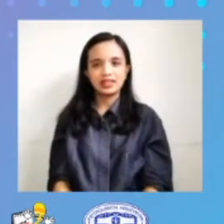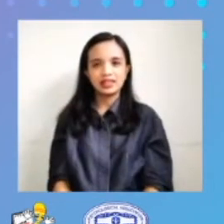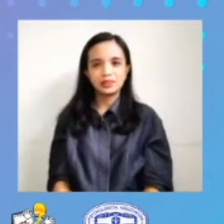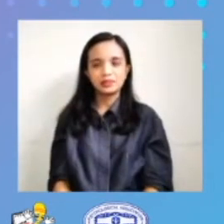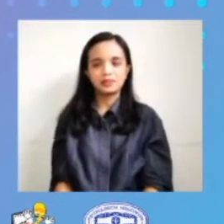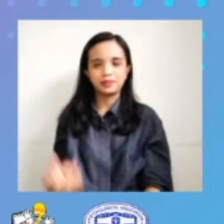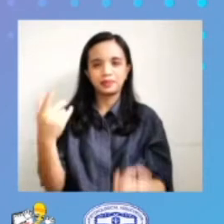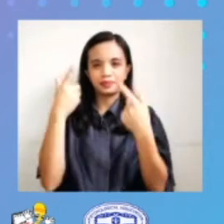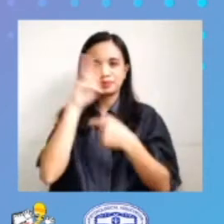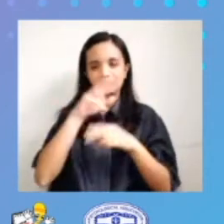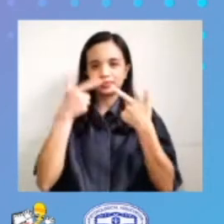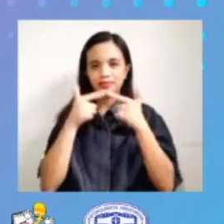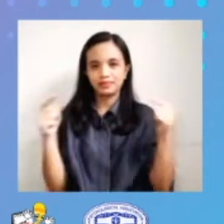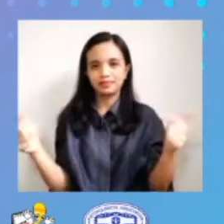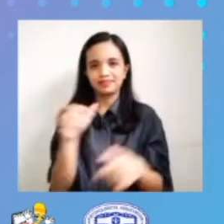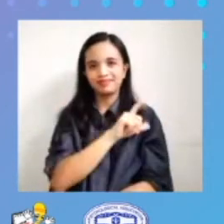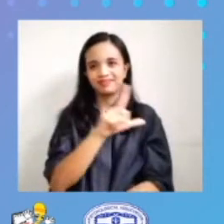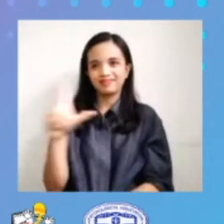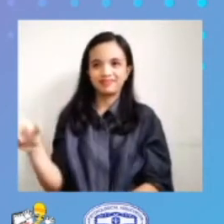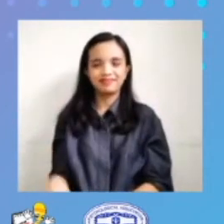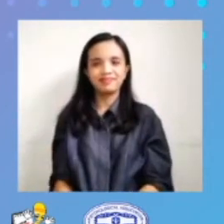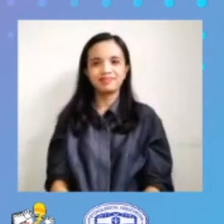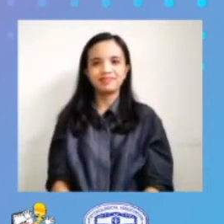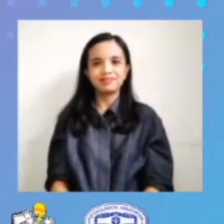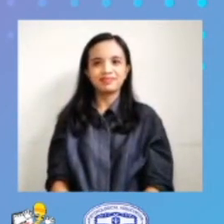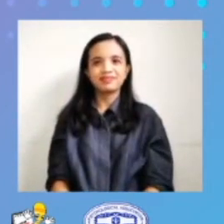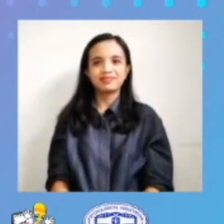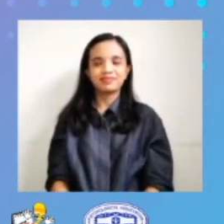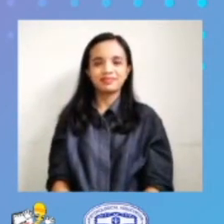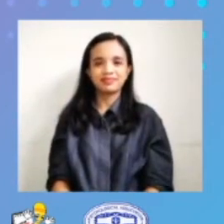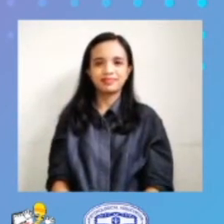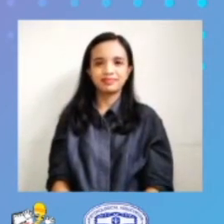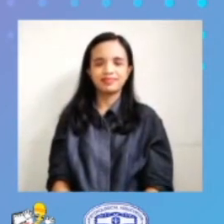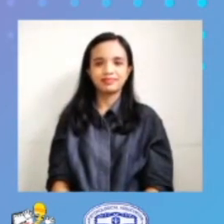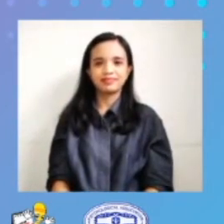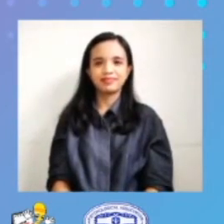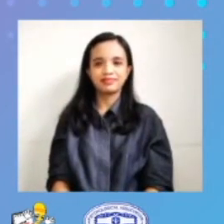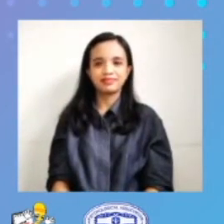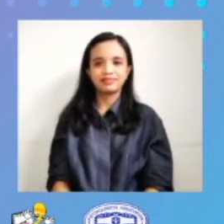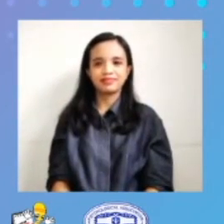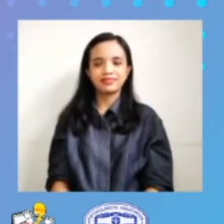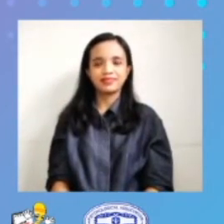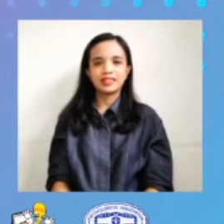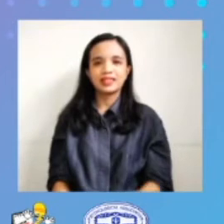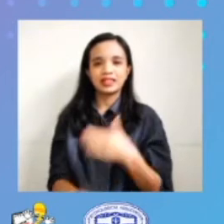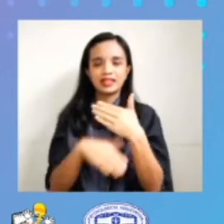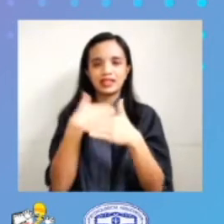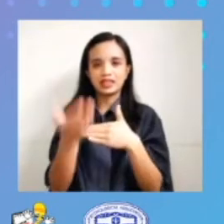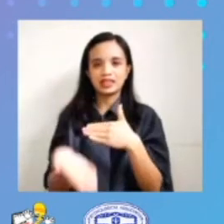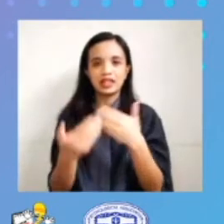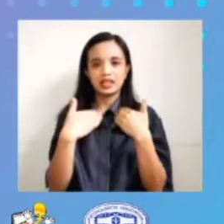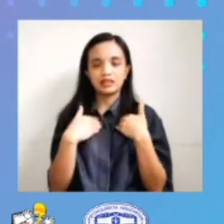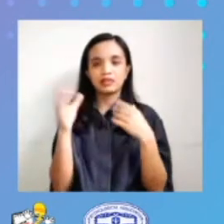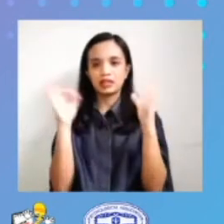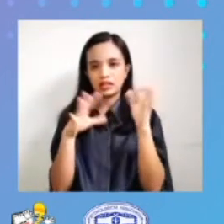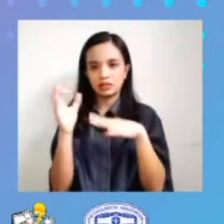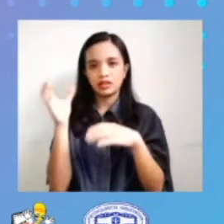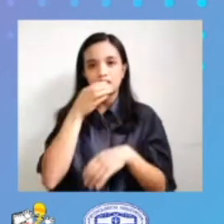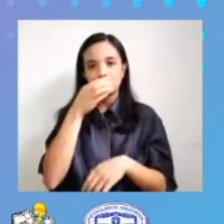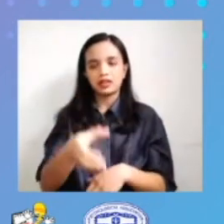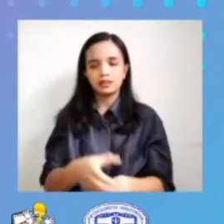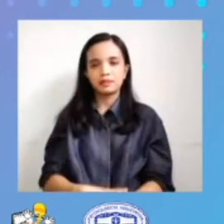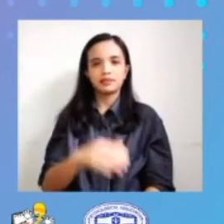Mindanao, particularly Dipolog City Division. Hello po sa mga taga Dipolog City Division. Hi Sir Neil